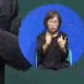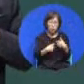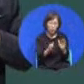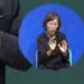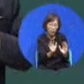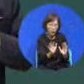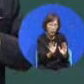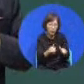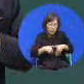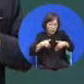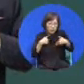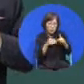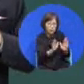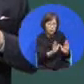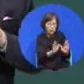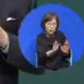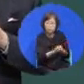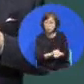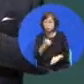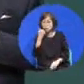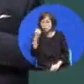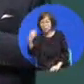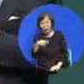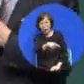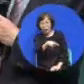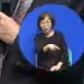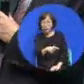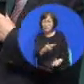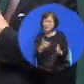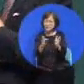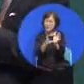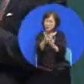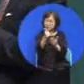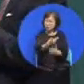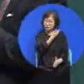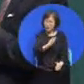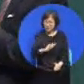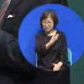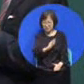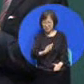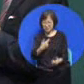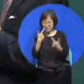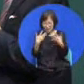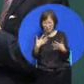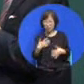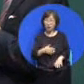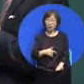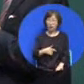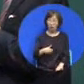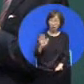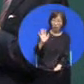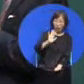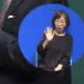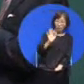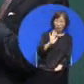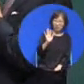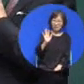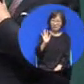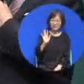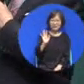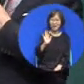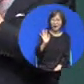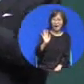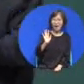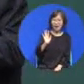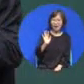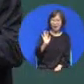아니라고 거짓말했어요. So after Jesus was taken, there's someone who recognized Peter and said, "Aren't you a follower of Jesus?" And then he denied, "No, I'm not a